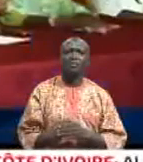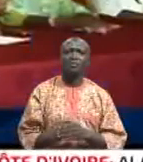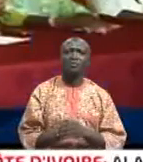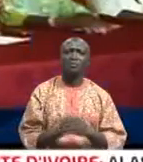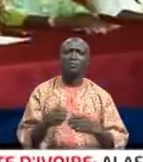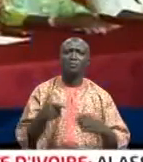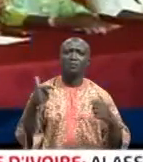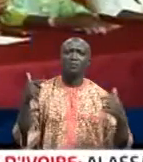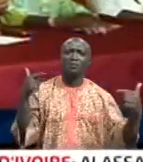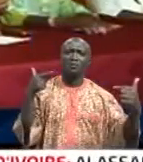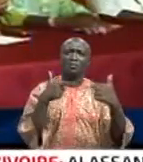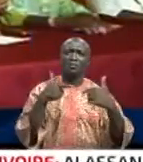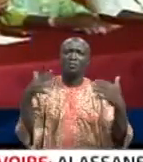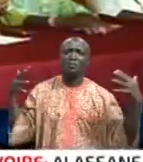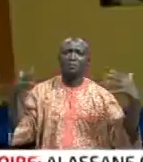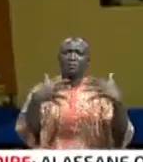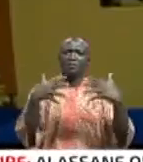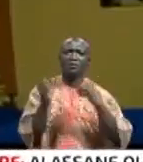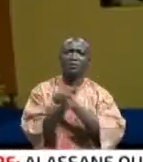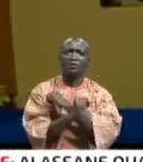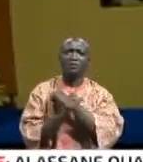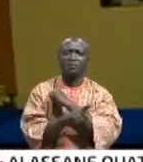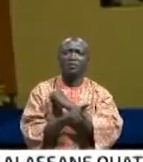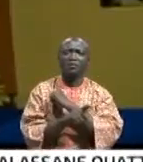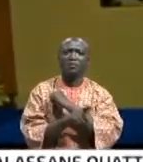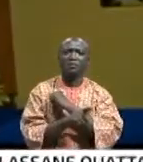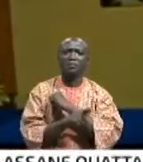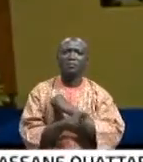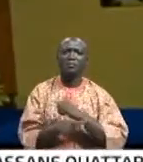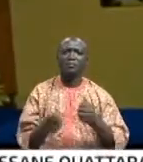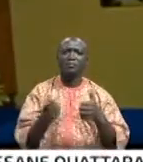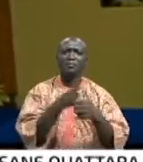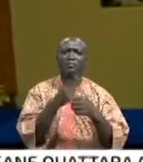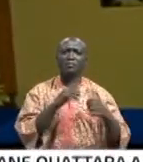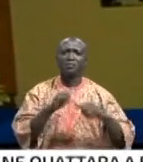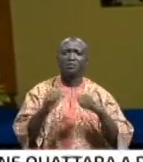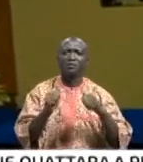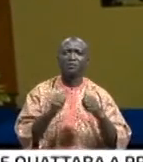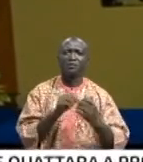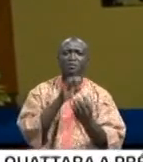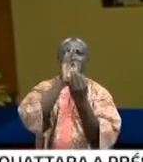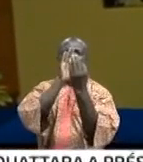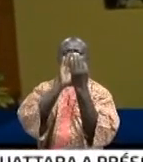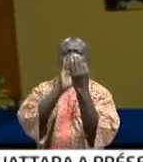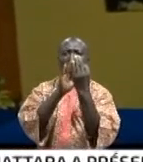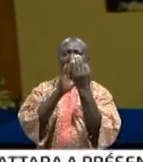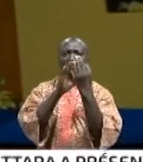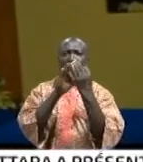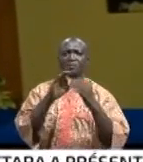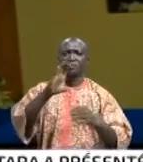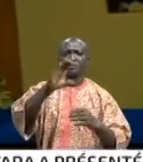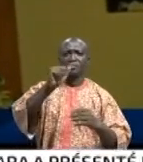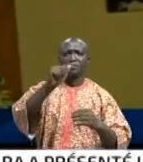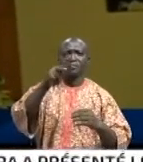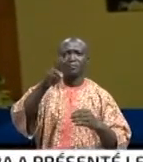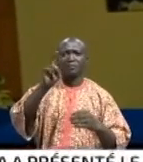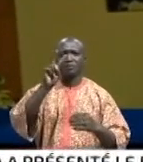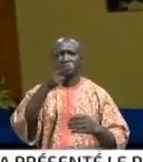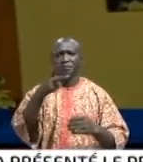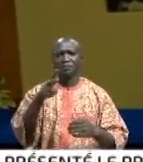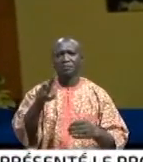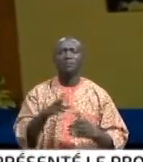de Russie 2018 le Sénégal entame le premier acte face au Cap Vert ce samedi le président de la fédération en temps